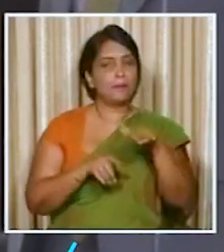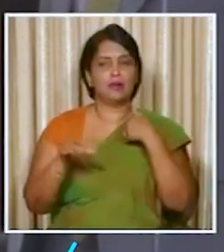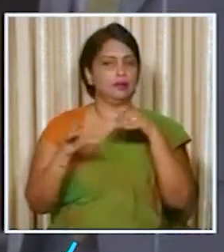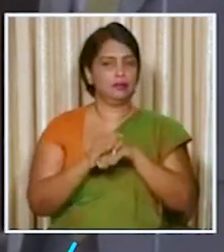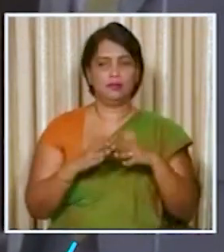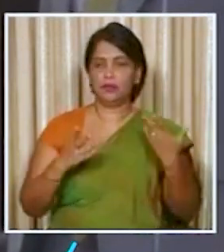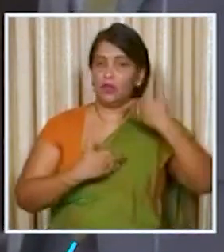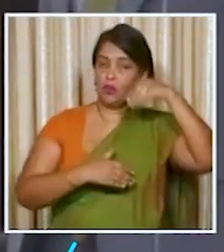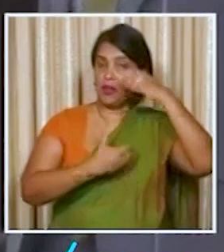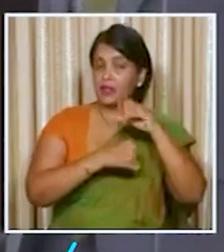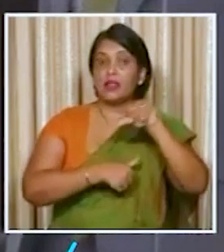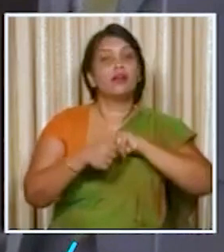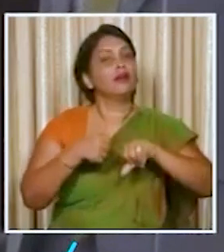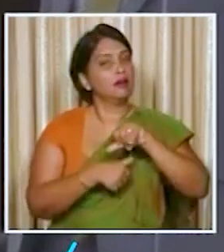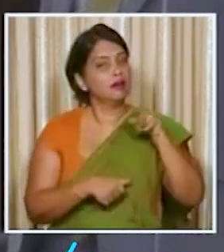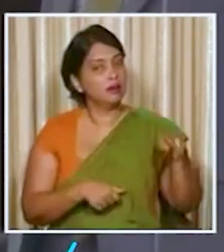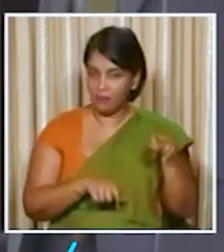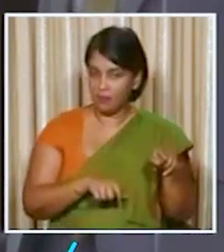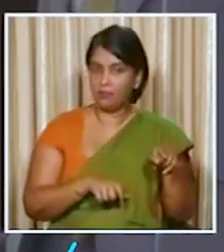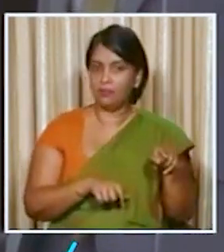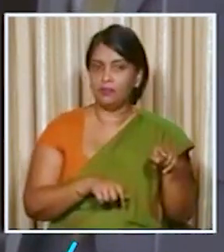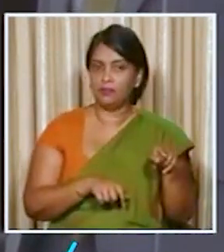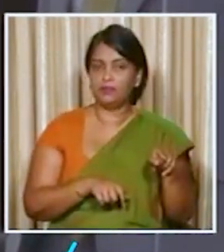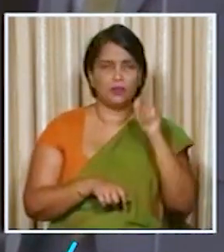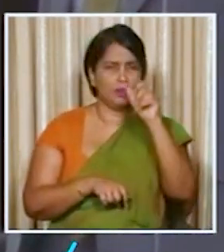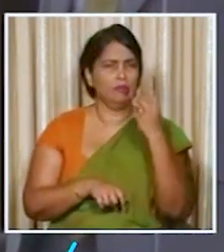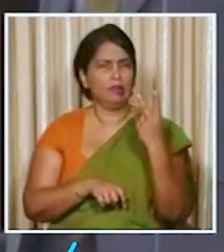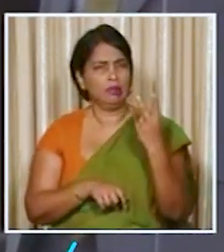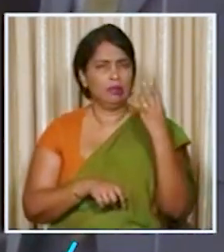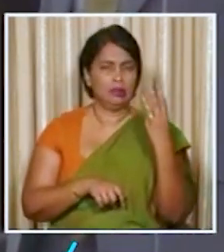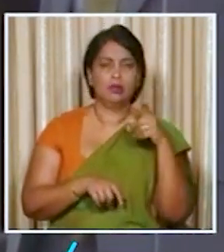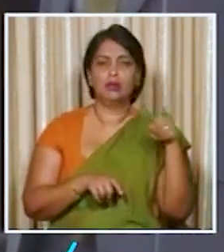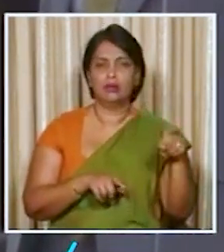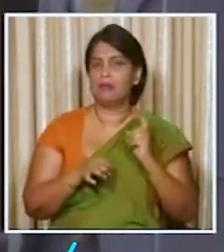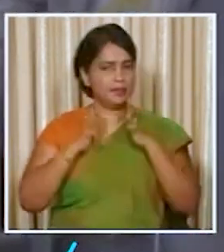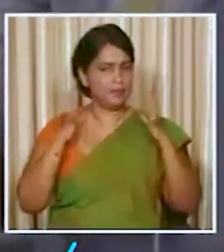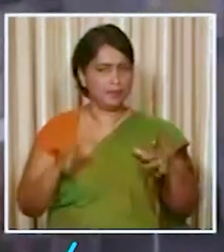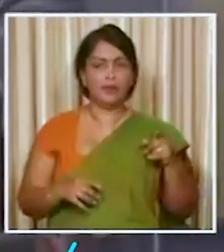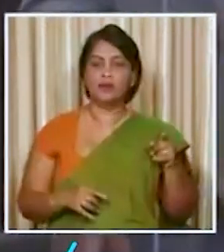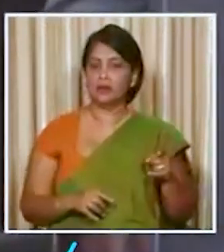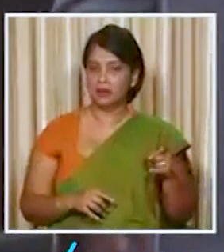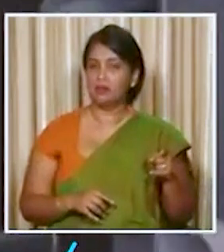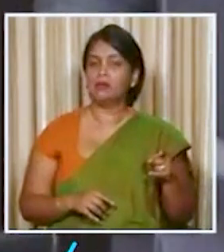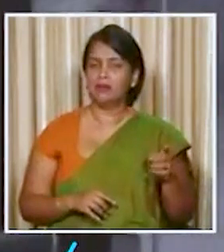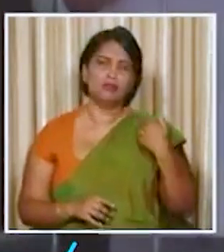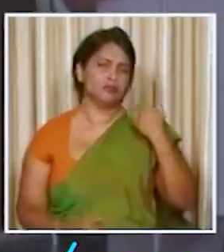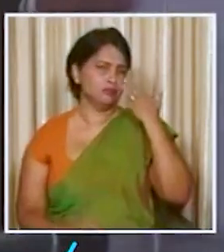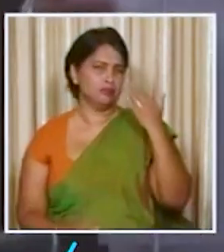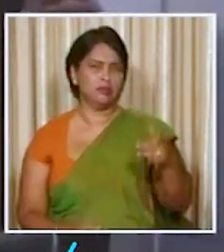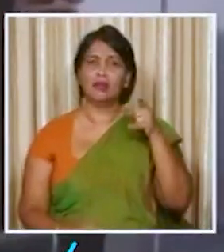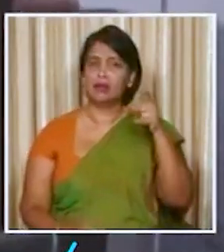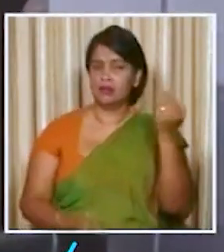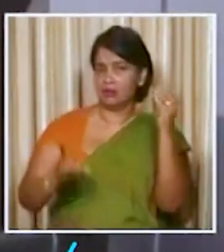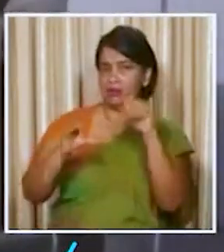දැන් පුරාවිද්‍ය ආයතනයේ ඉන්න නිලධාරීලා දෙන්නේ තුන් දෙනෙක් තමයි මේ ප්‍රශ්නේ ලොකු කරන්නේ. ඒකෙන් බලලා ඔබතුමා